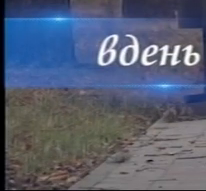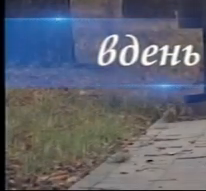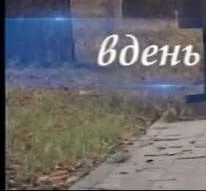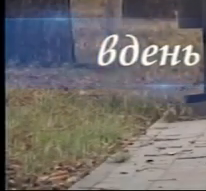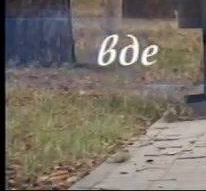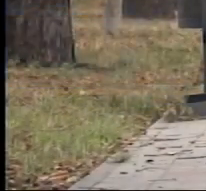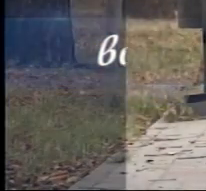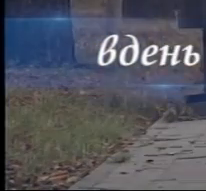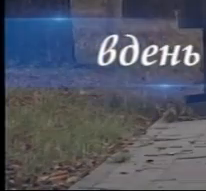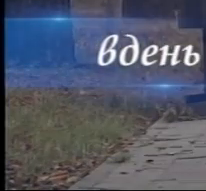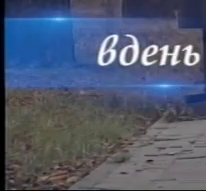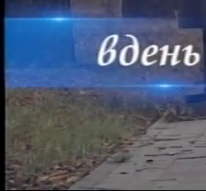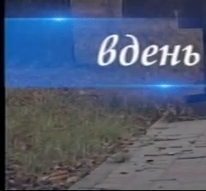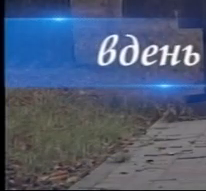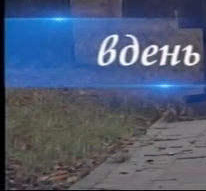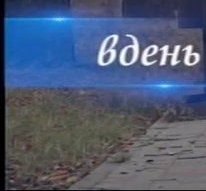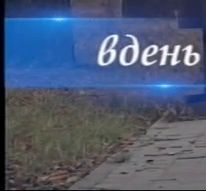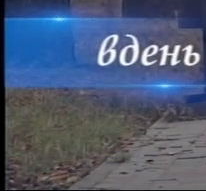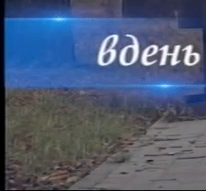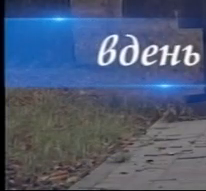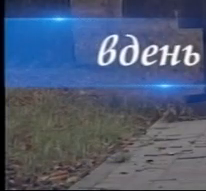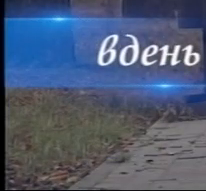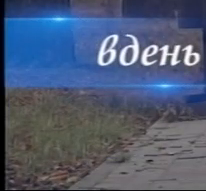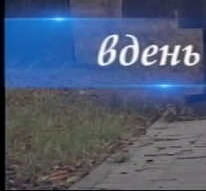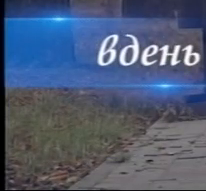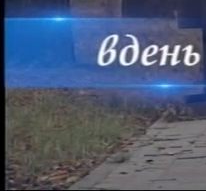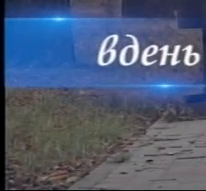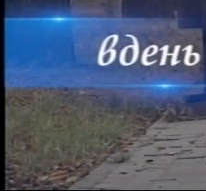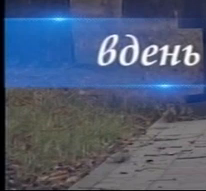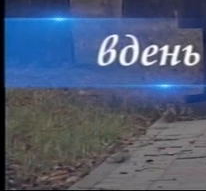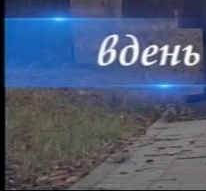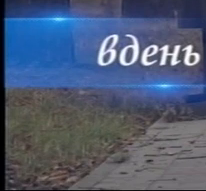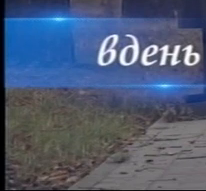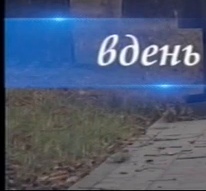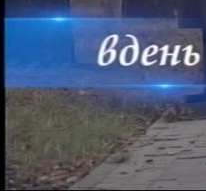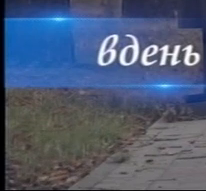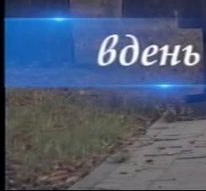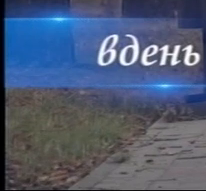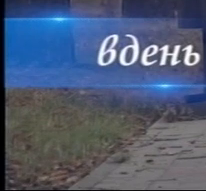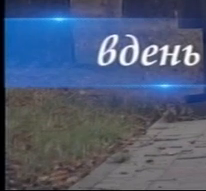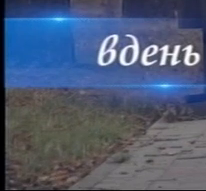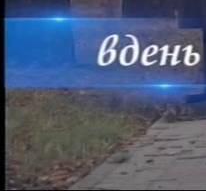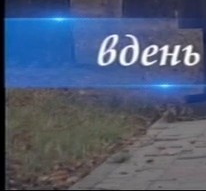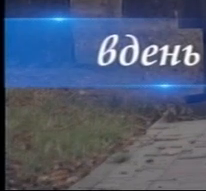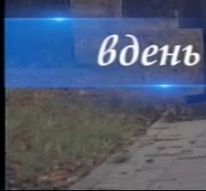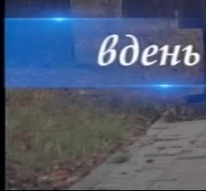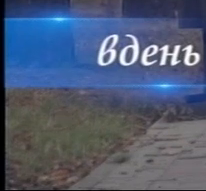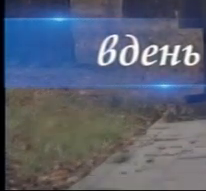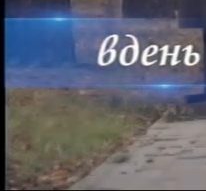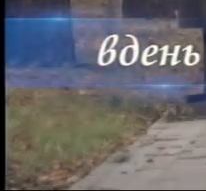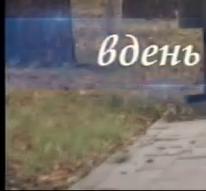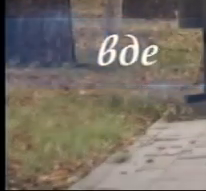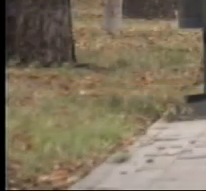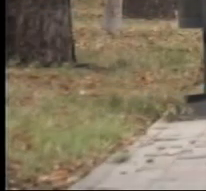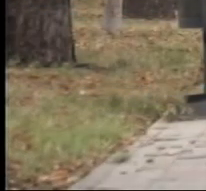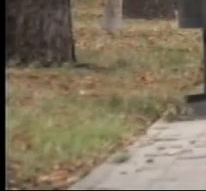тепла. У Черкасах вночі від 2 до 4, в день 13-15 теплих градусів. Мінлива хмарність без істотних опадів.